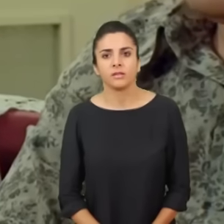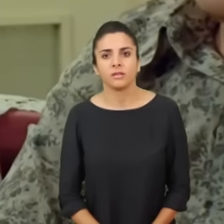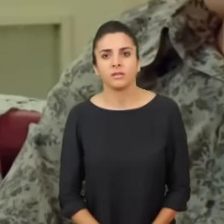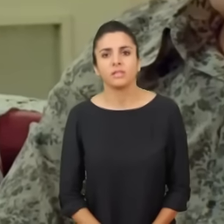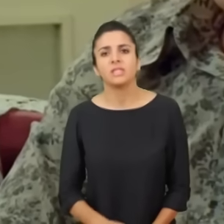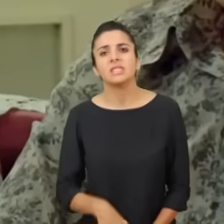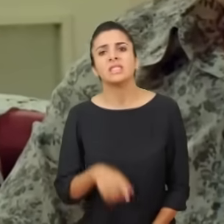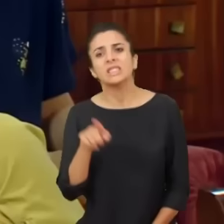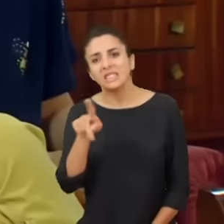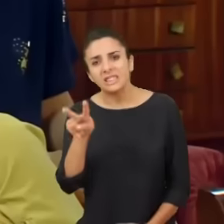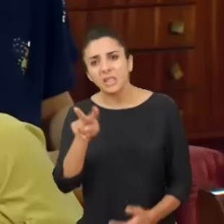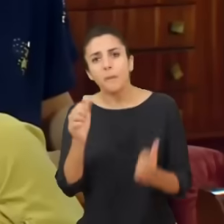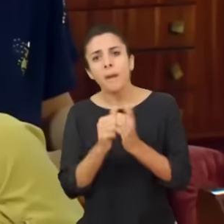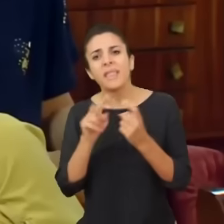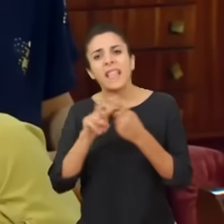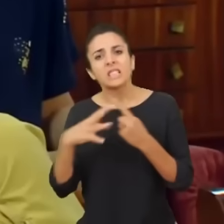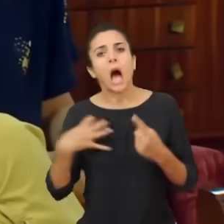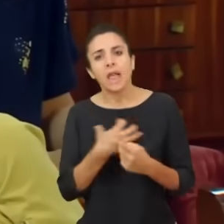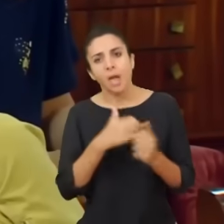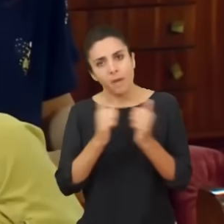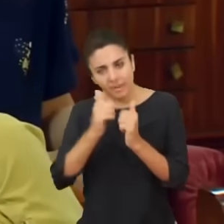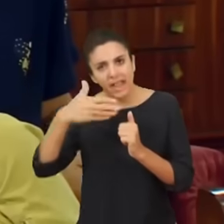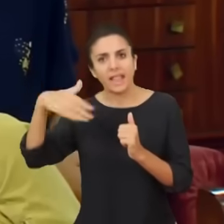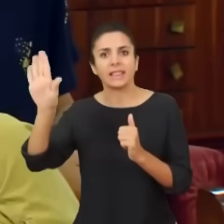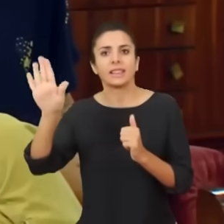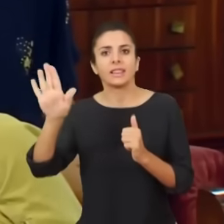Siz Necla annenizi götürün.